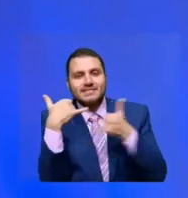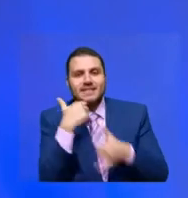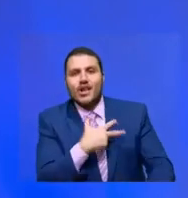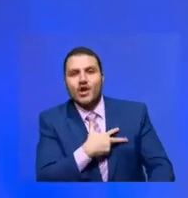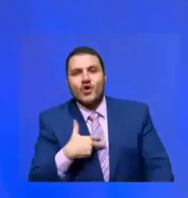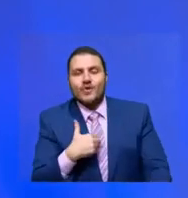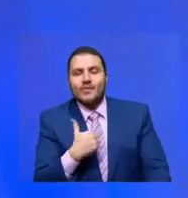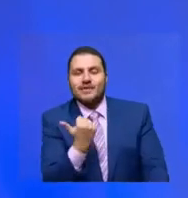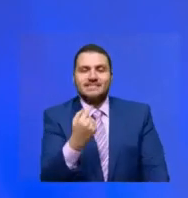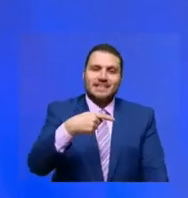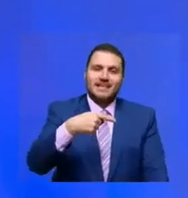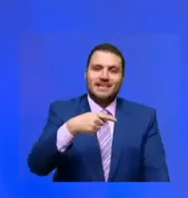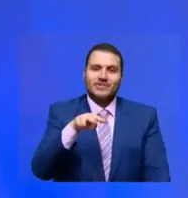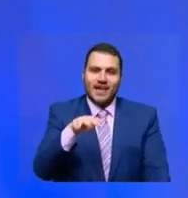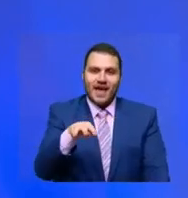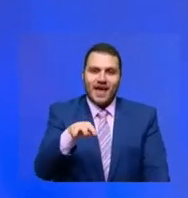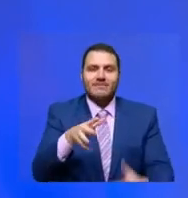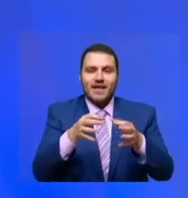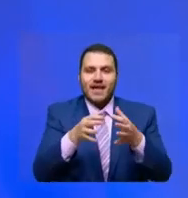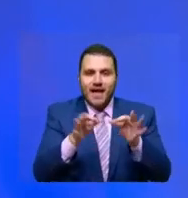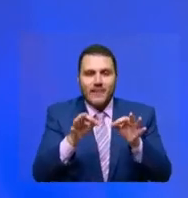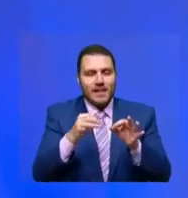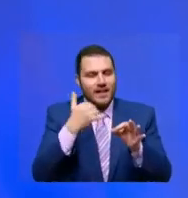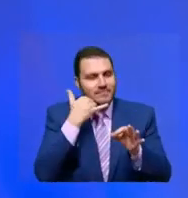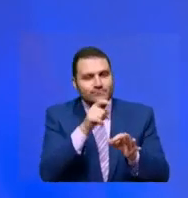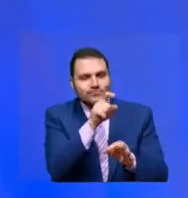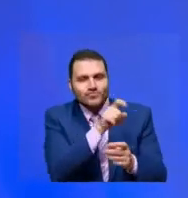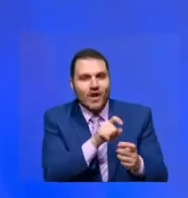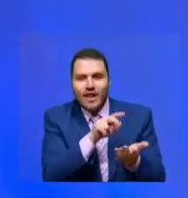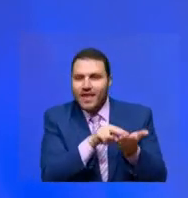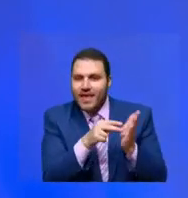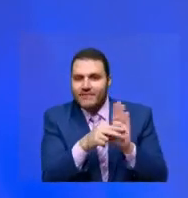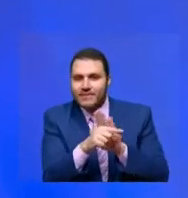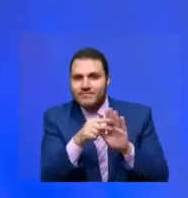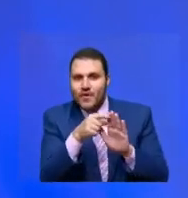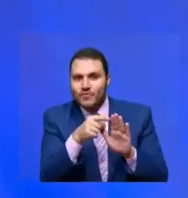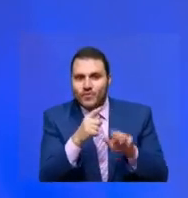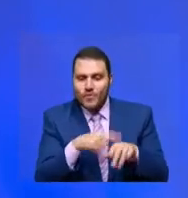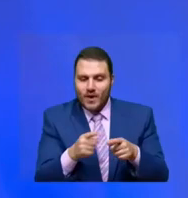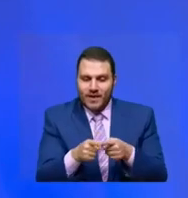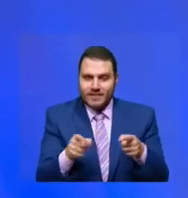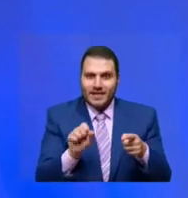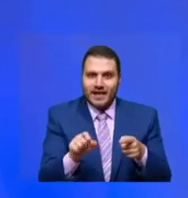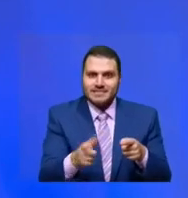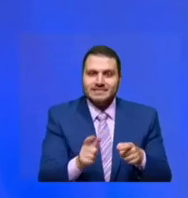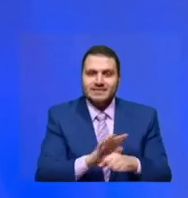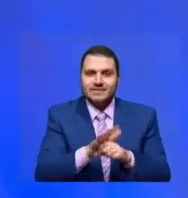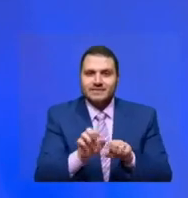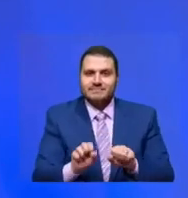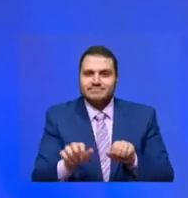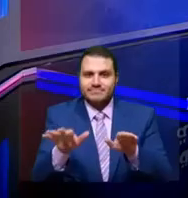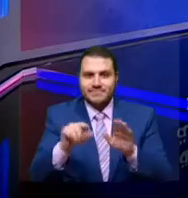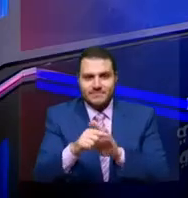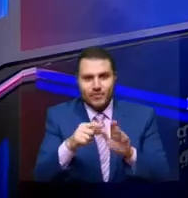الحكومي 16000 بشكل عام والخدمات التي تم إدراجها في فترة انتشار كوفيد-19.